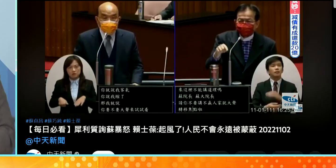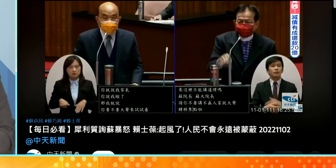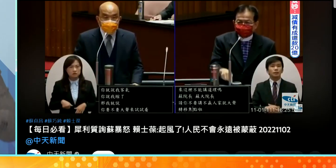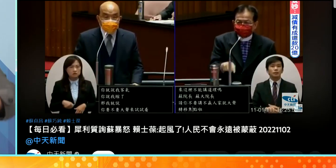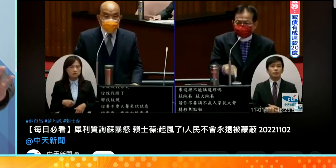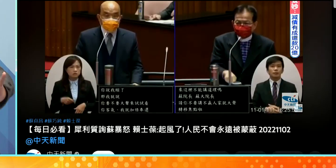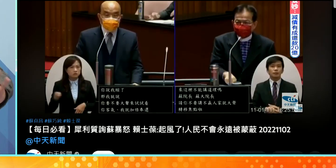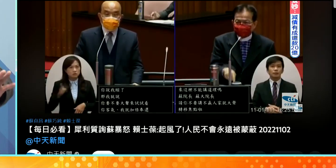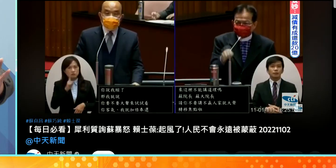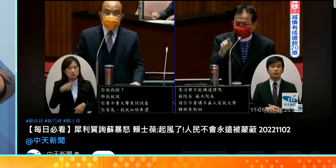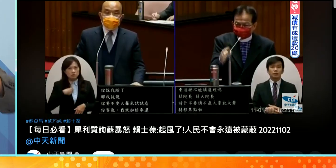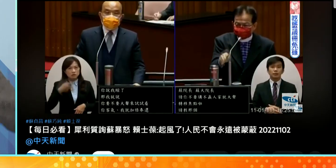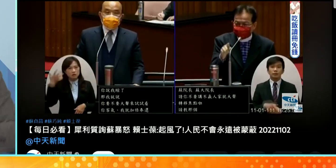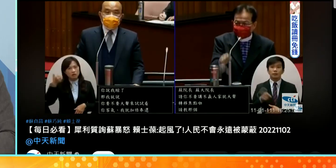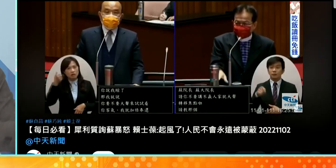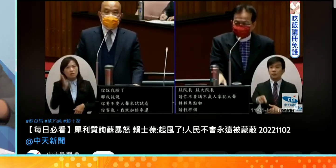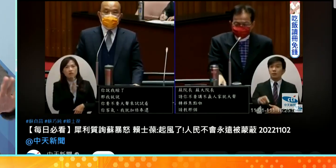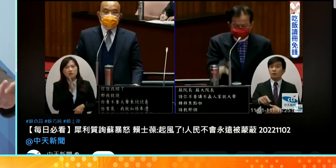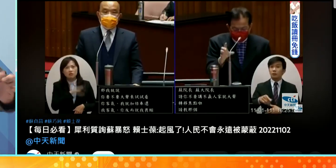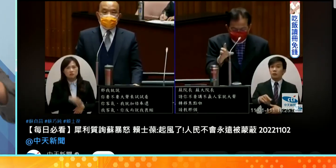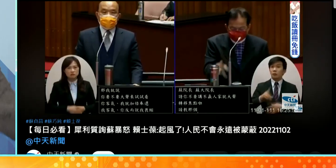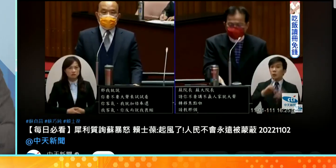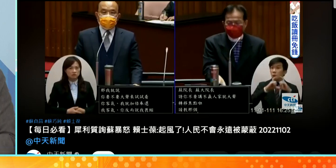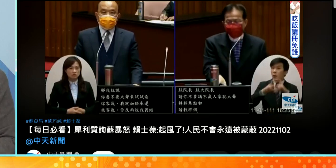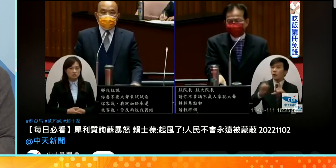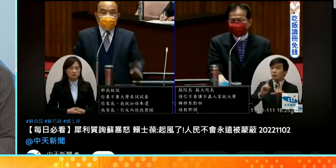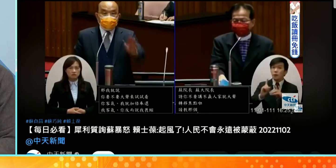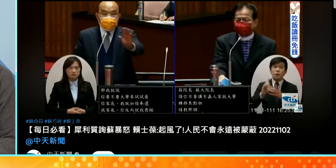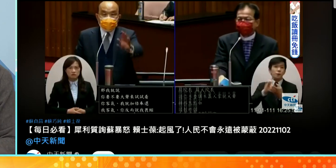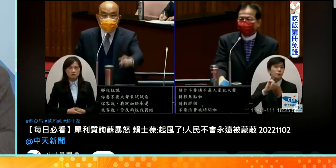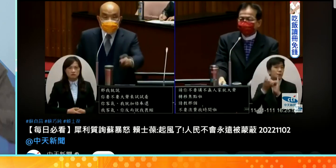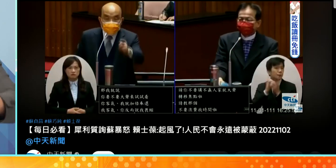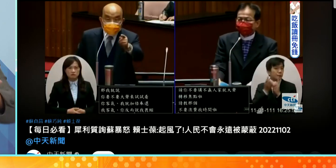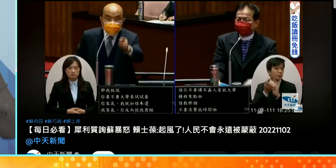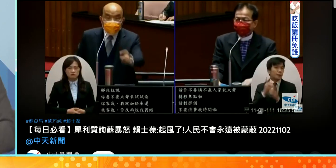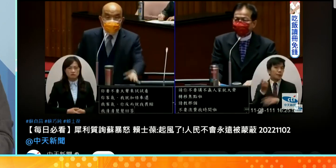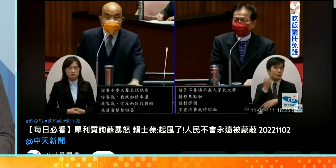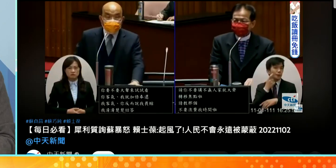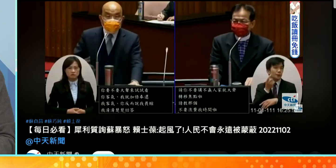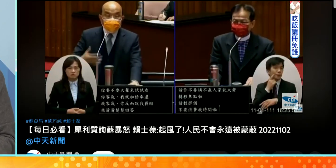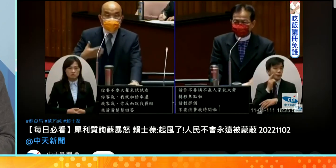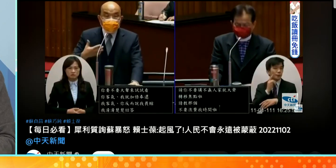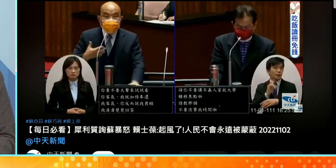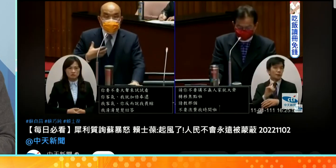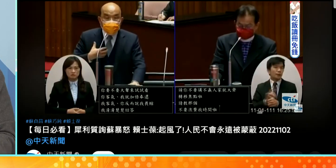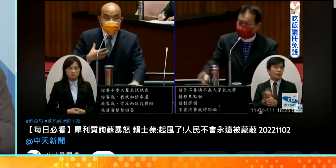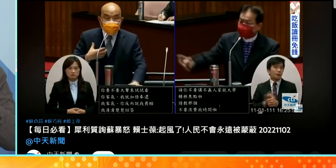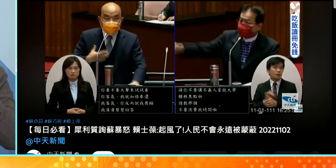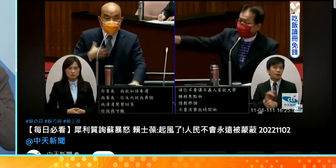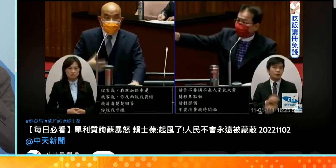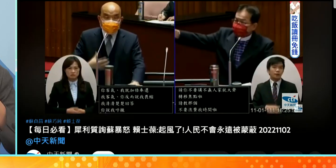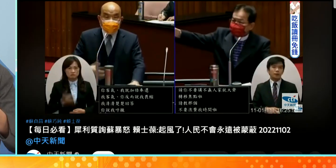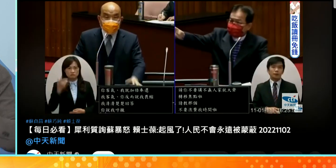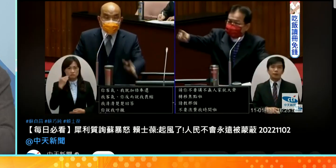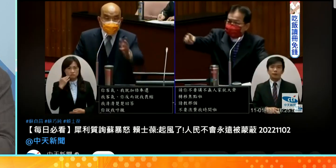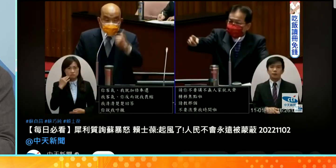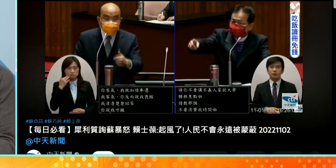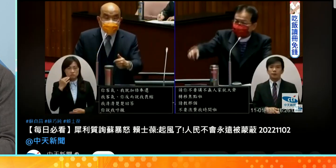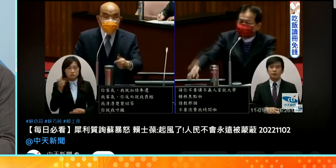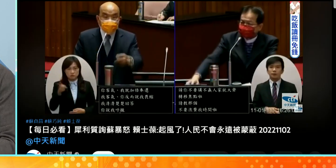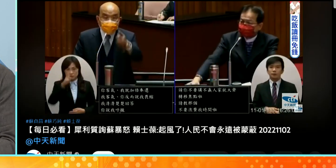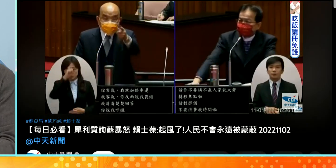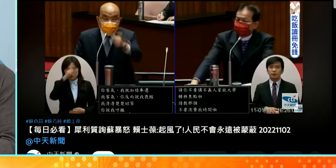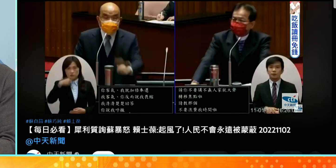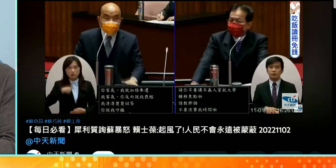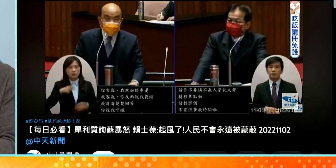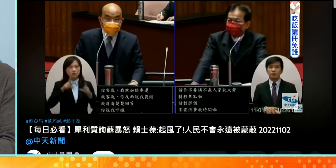院长讲，你说哎，你是你女儿的这个父亲，这个要利益回避，不让你讲，对不对？ 有时候我们修理人哦，就